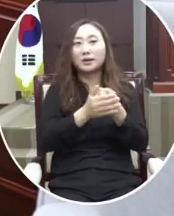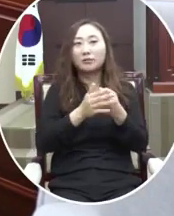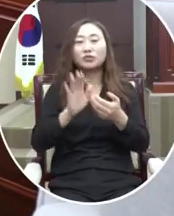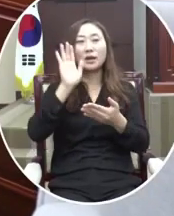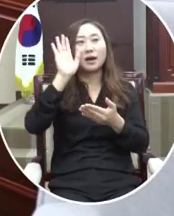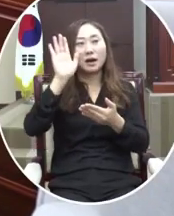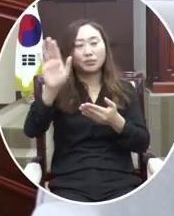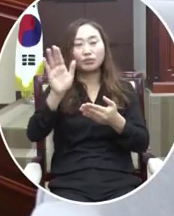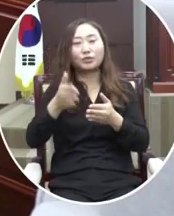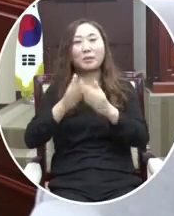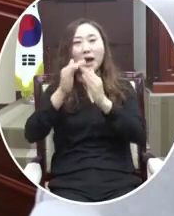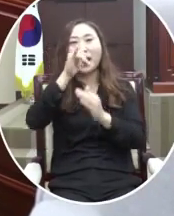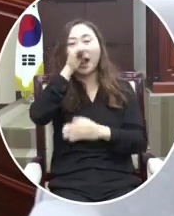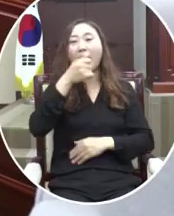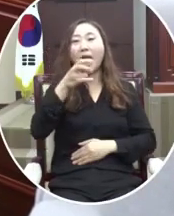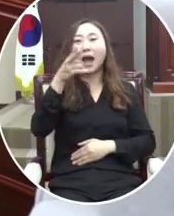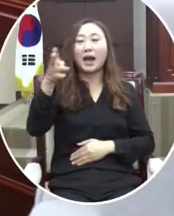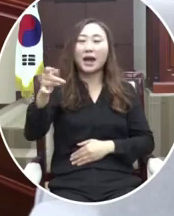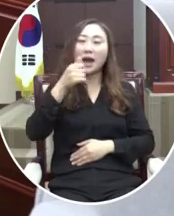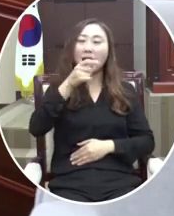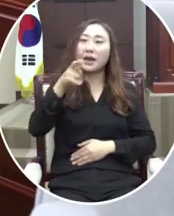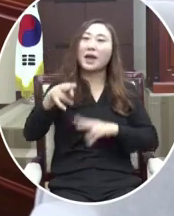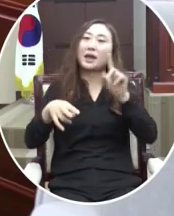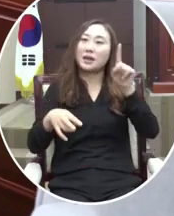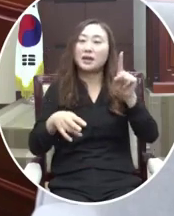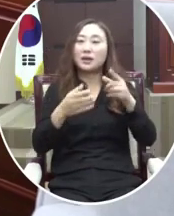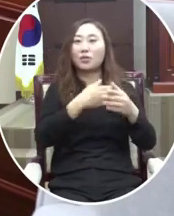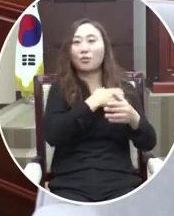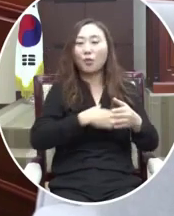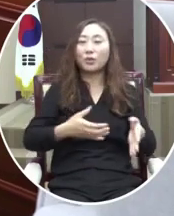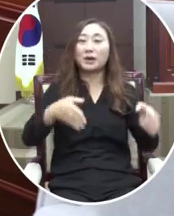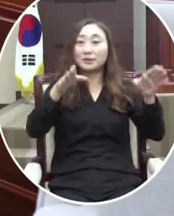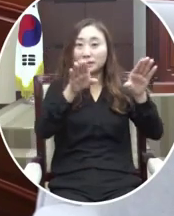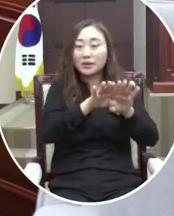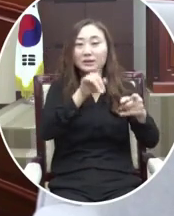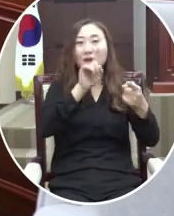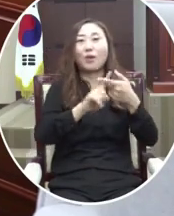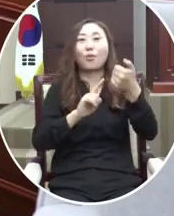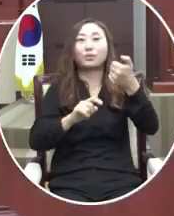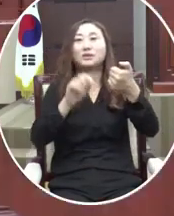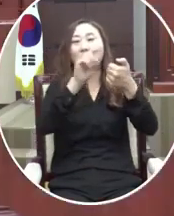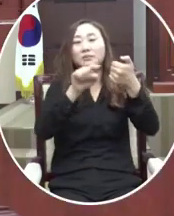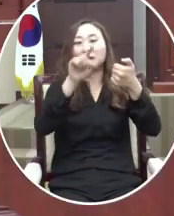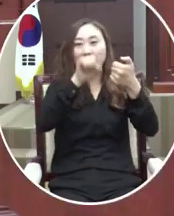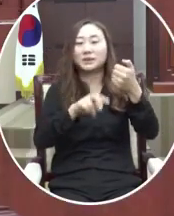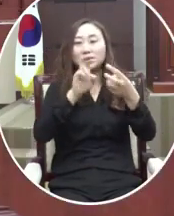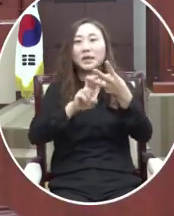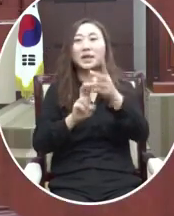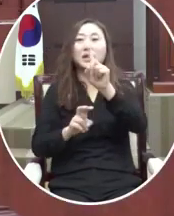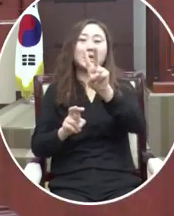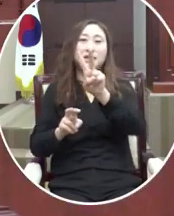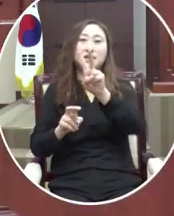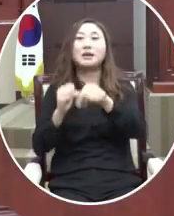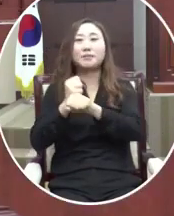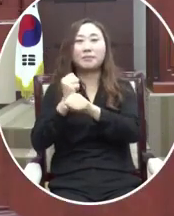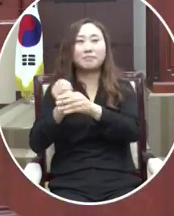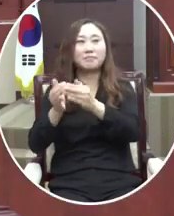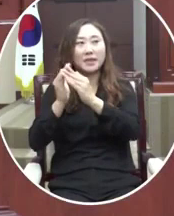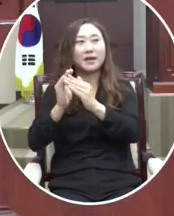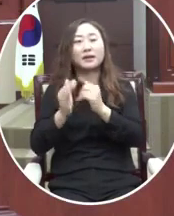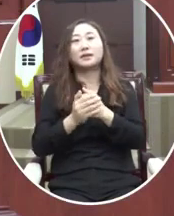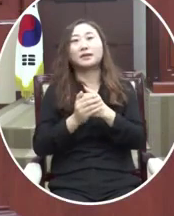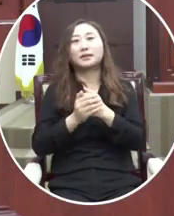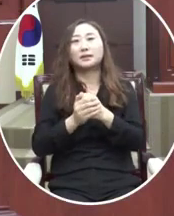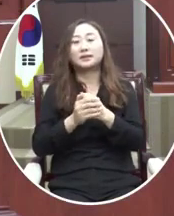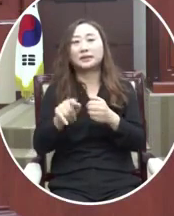향후 건립될음 하계 일독 하계 1동 복합 청사에 50플러스 센터 제 이관을 조성해 사회적